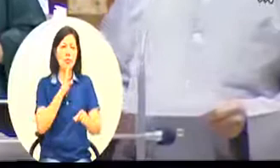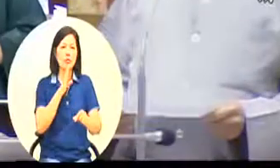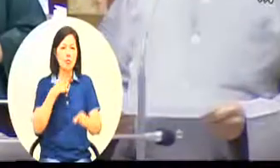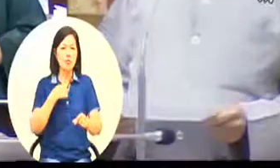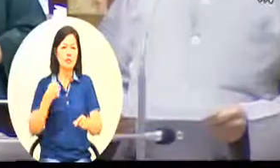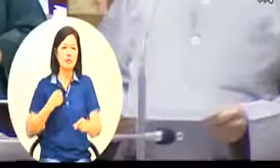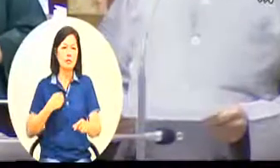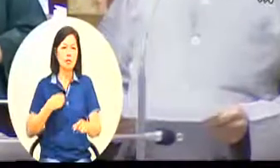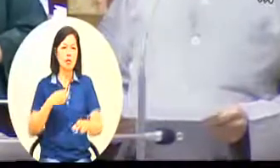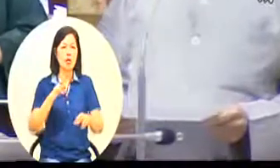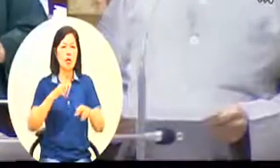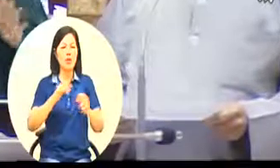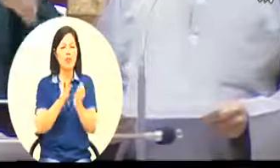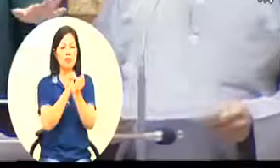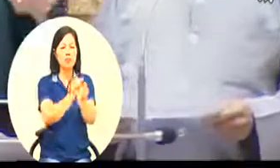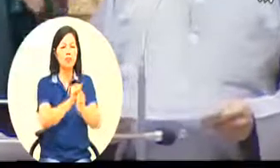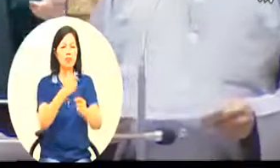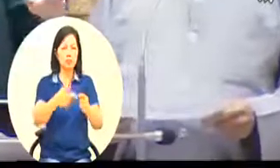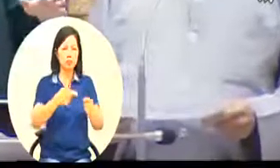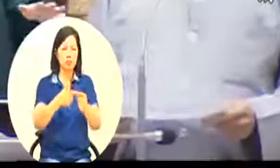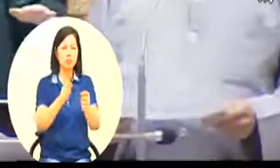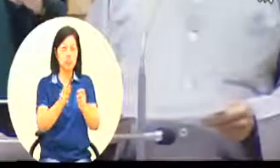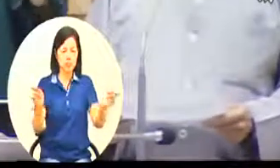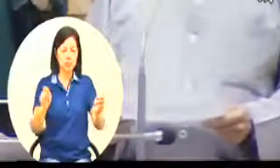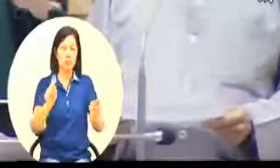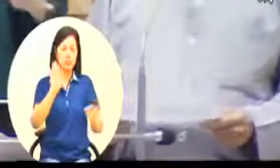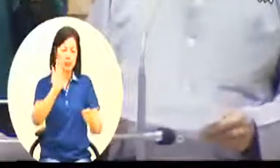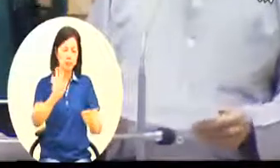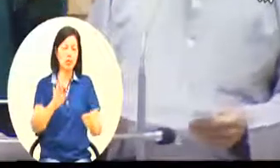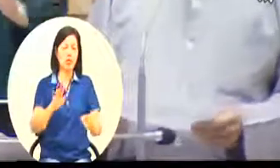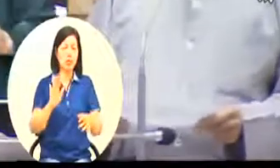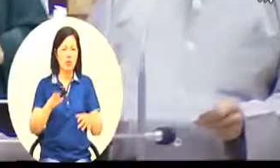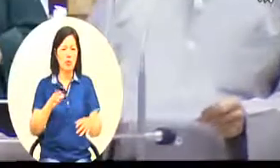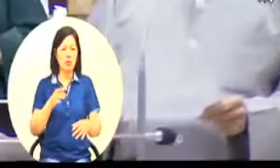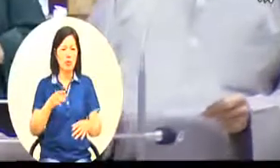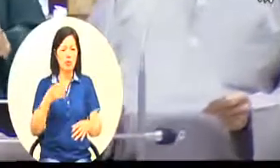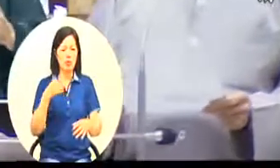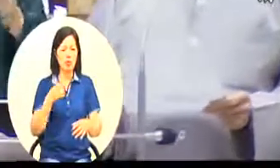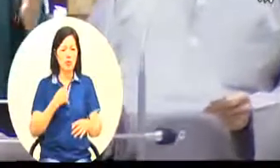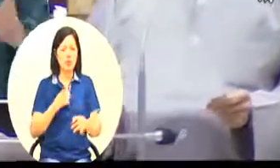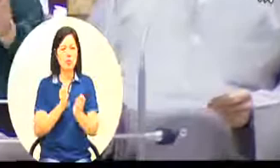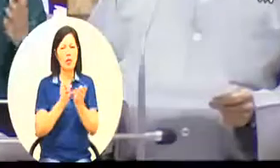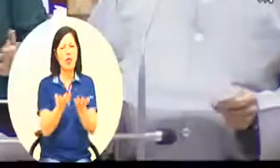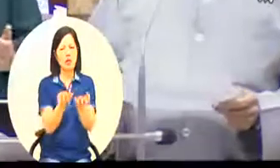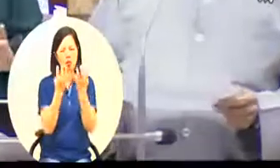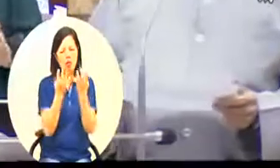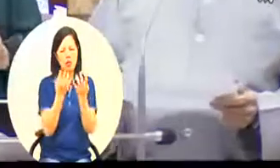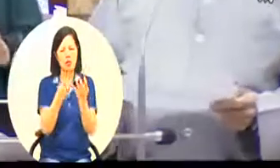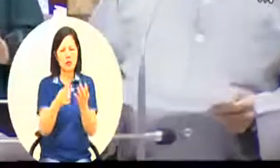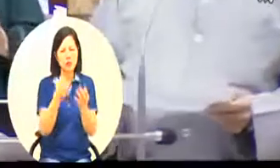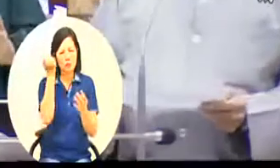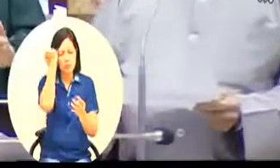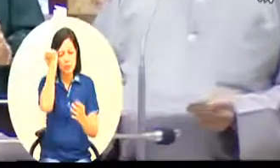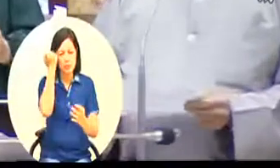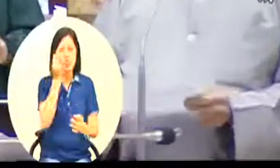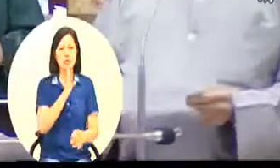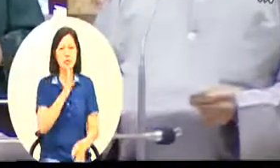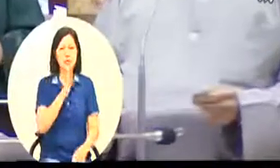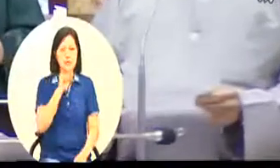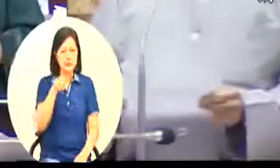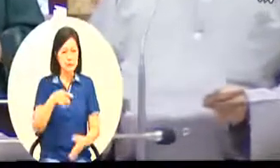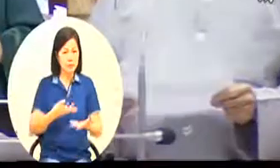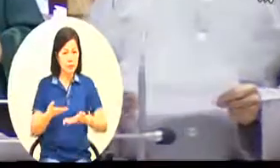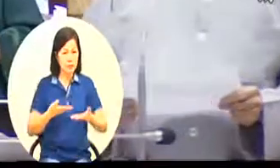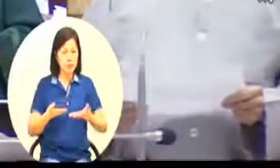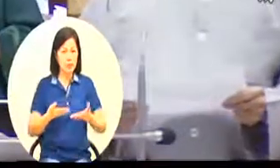牢嘛是六年外啊，我知影坐牢会辛苦艰苦啊，但是我的看法是讲，这个部分